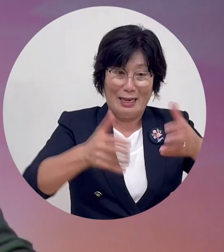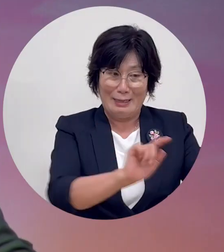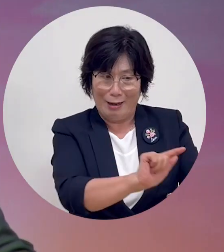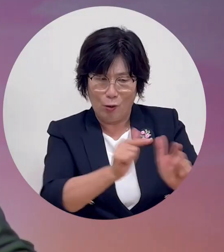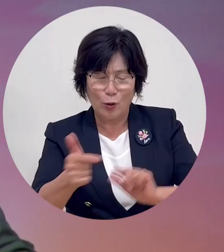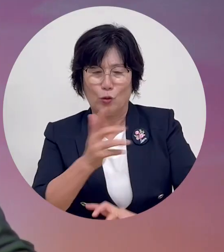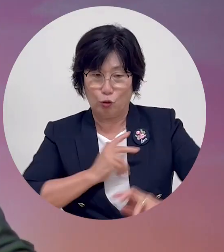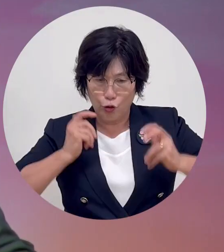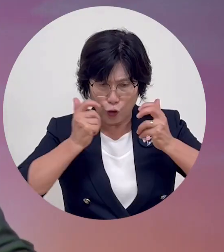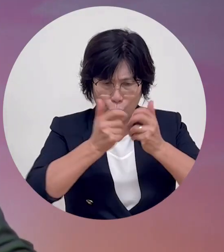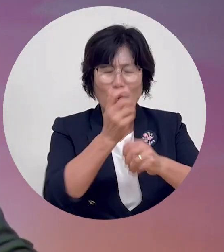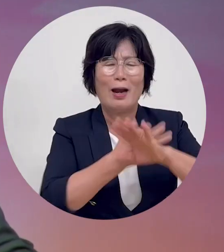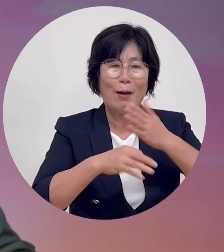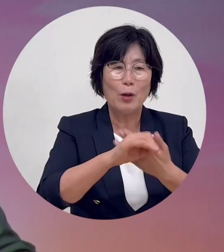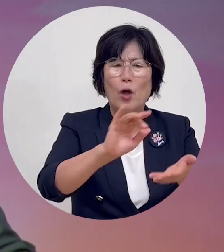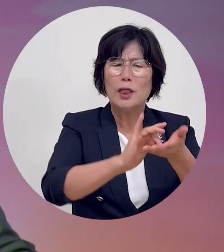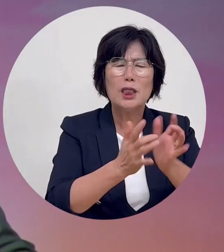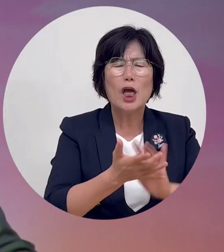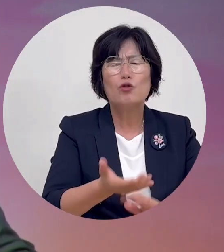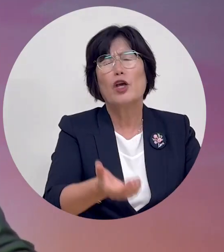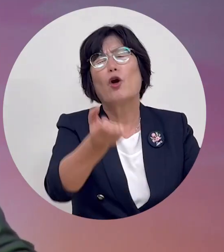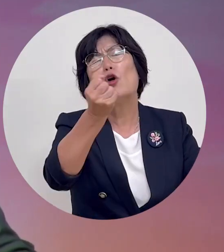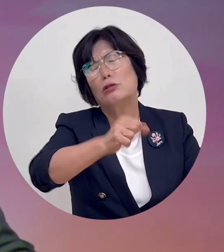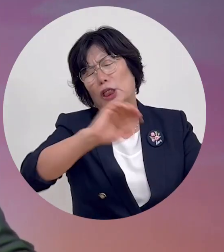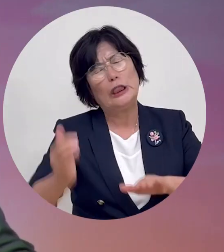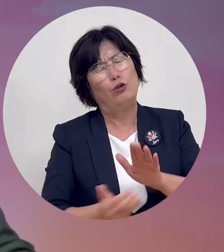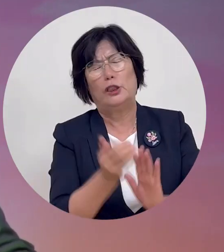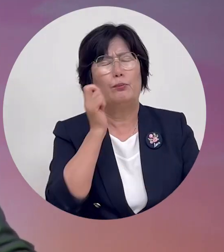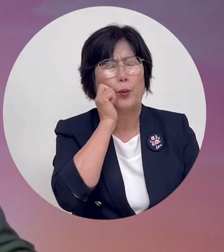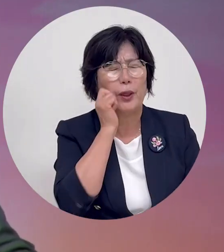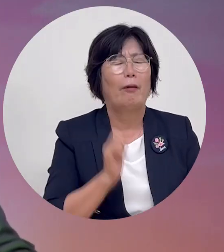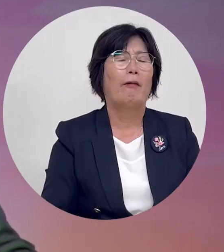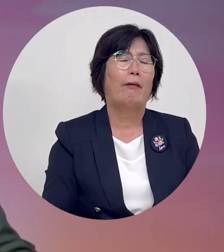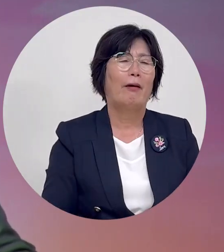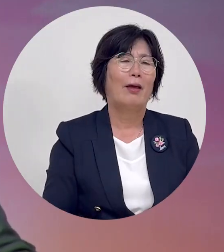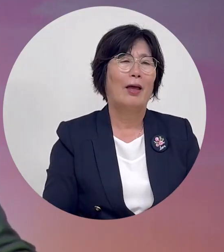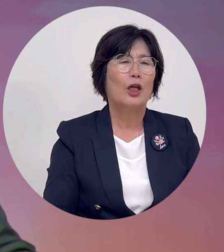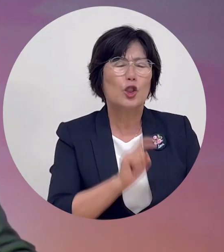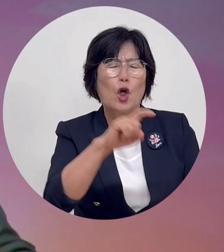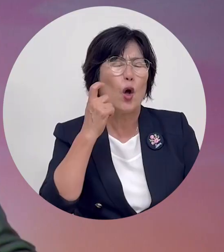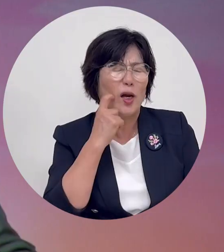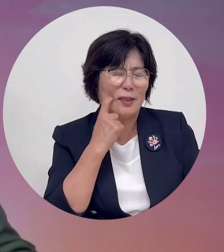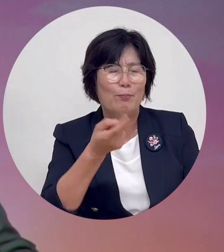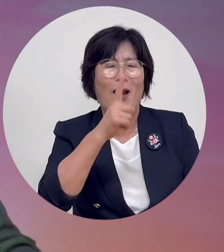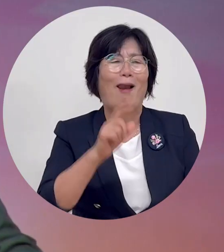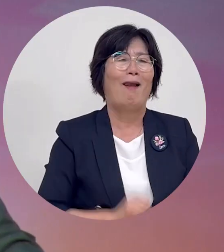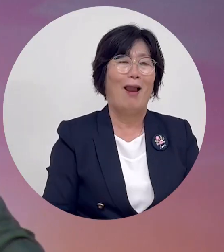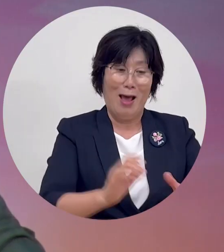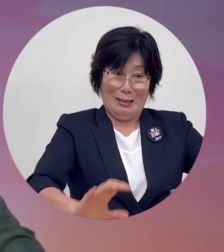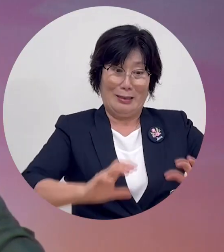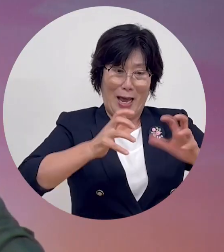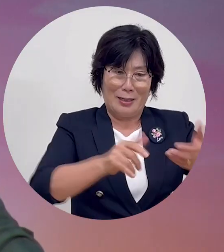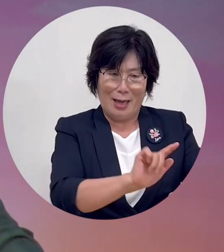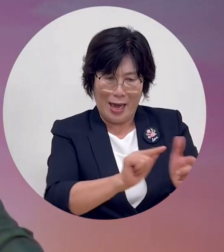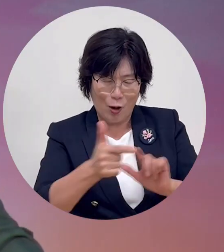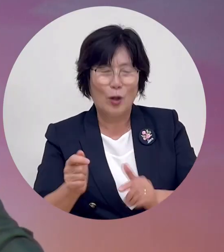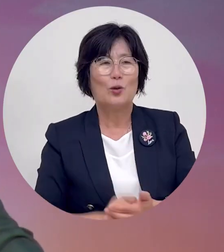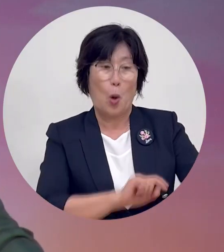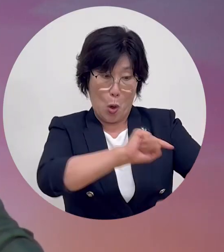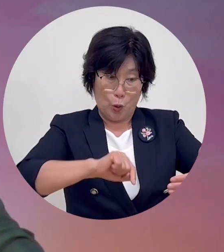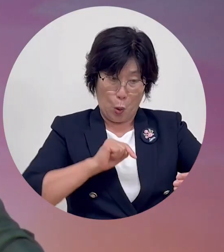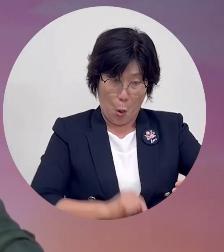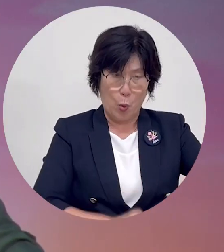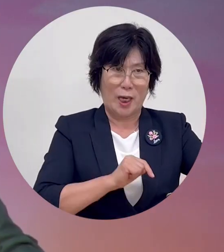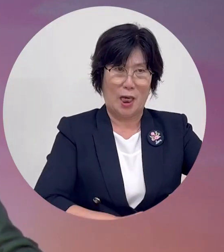예수의 역사가 이루어진다고요. 그런 거짓말은 그만해야지. 우리가 세상 것으로 우리의 속이